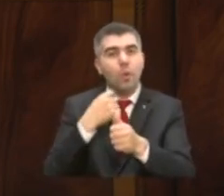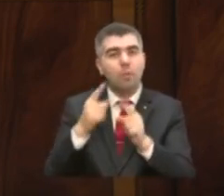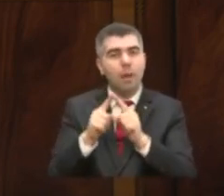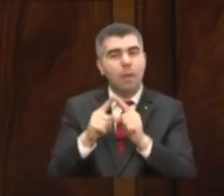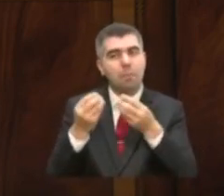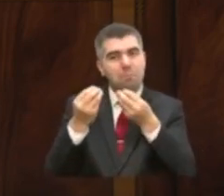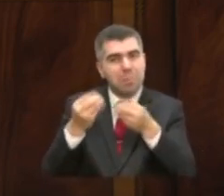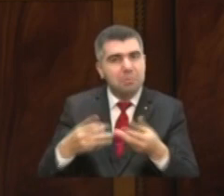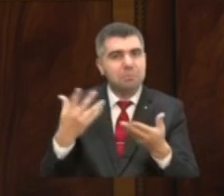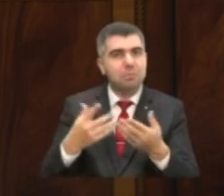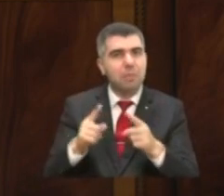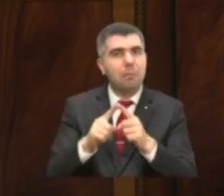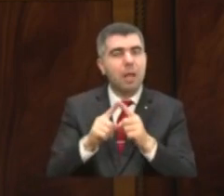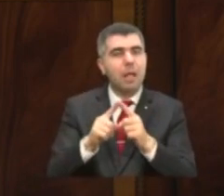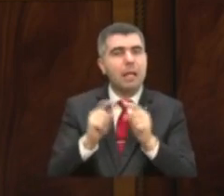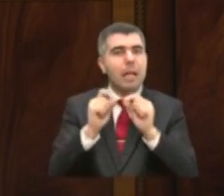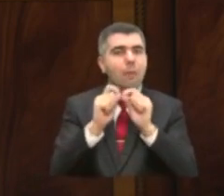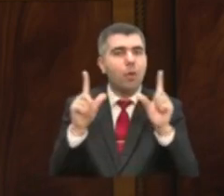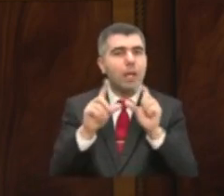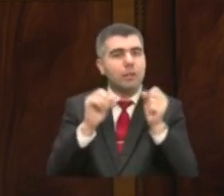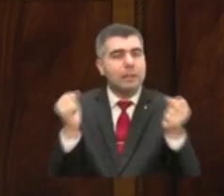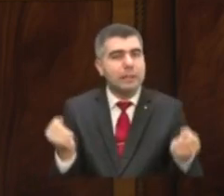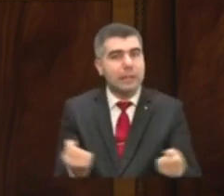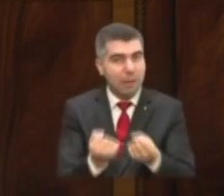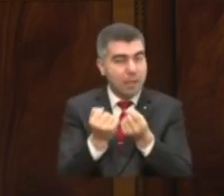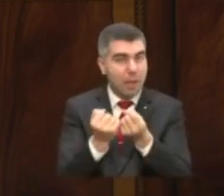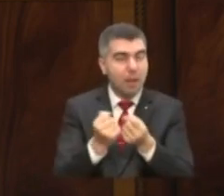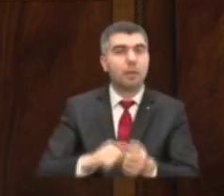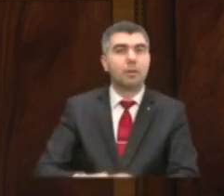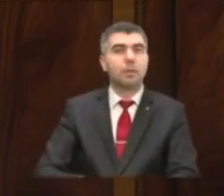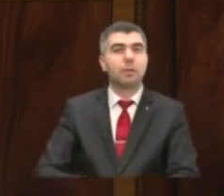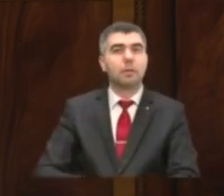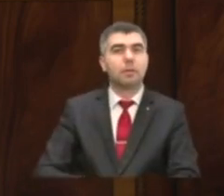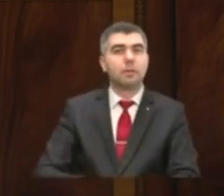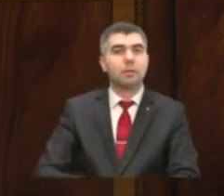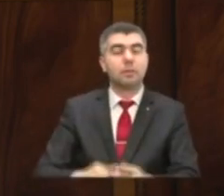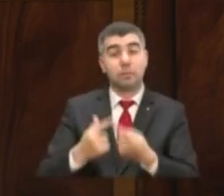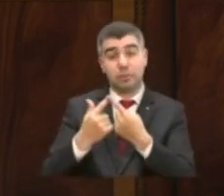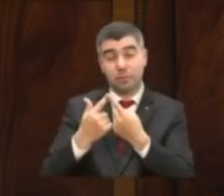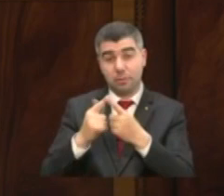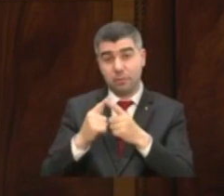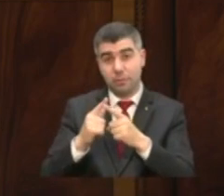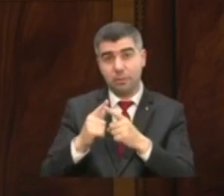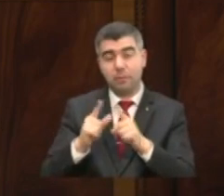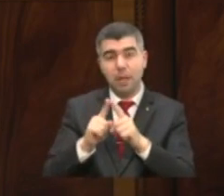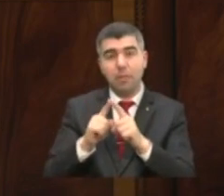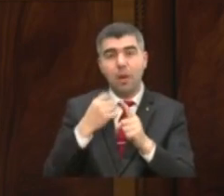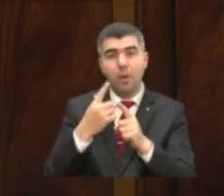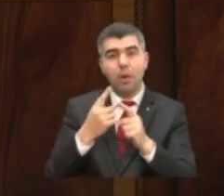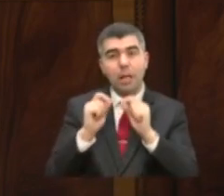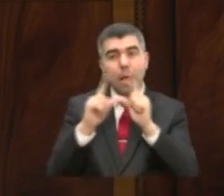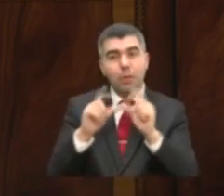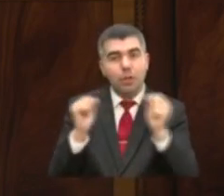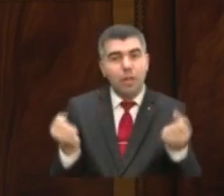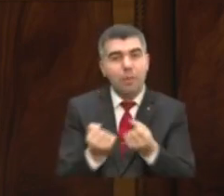ديال النموذج التنموي هو بالأساس حديث على عدم قدرة هذا النموذج التنموي في